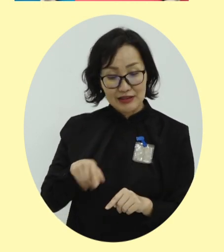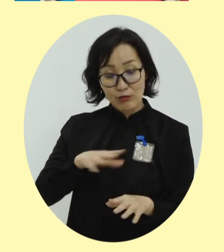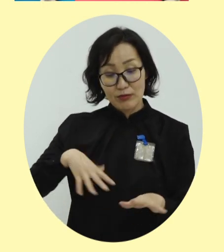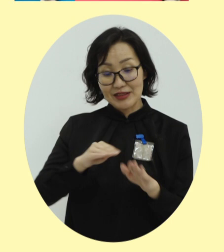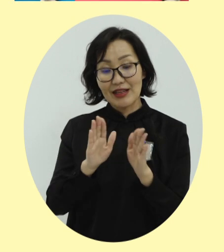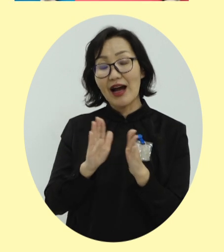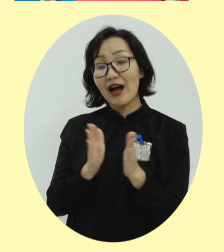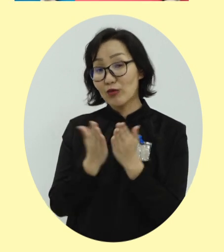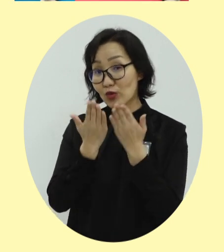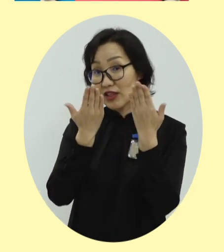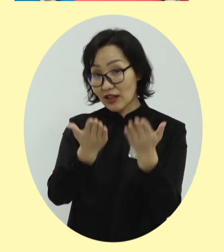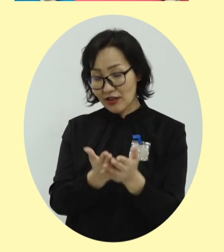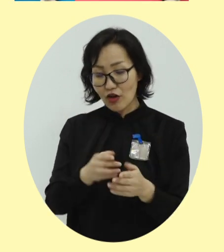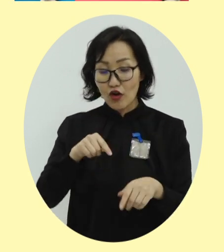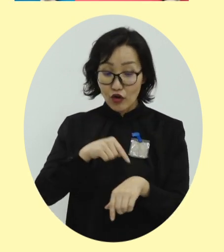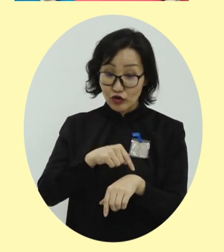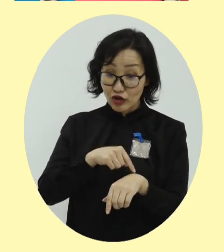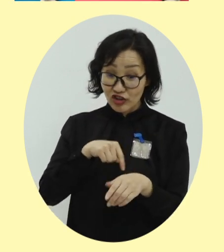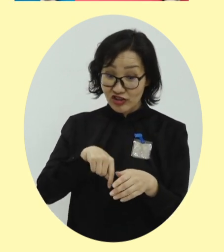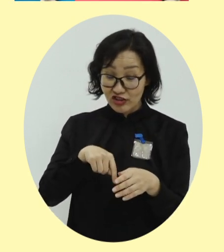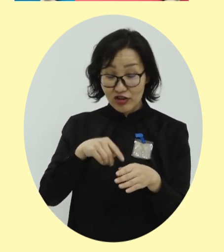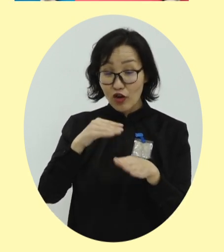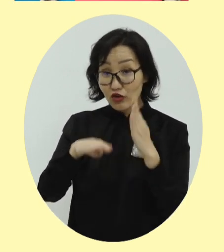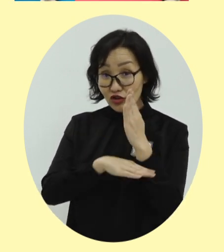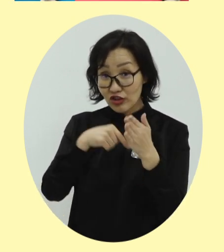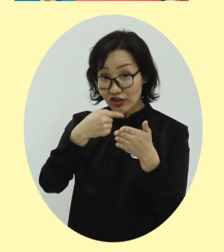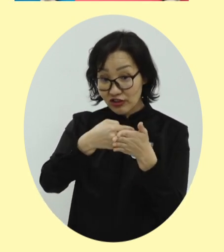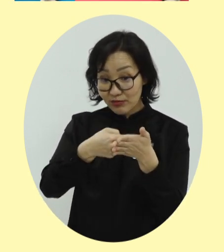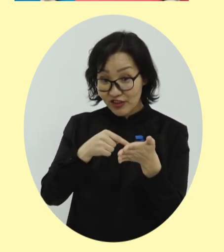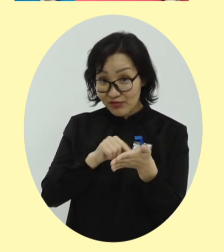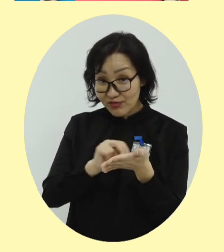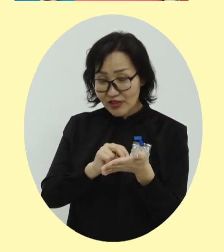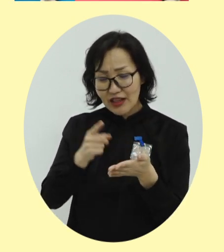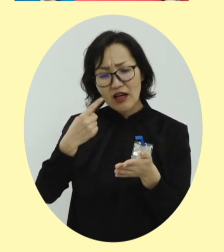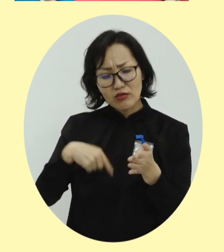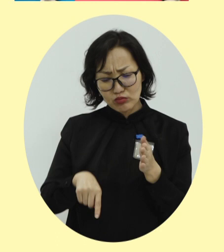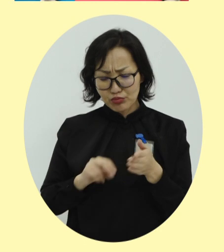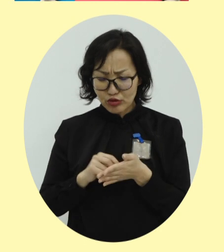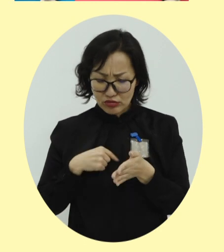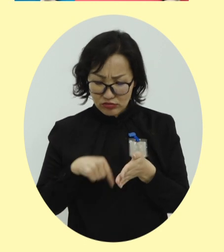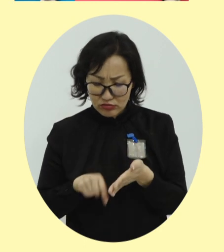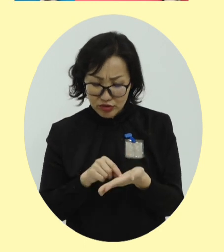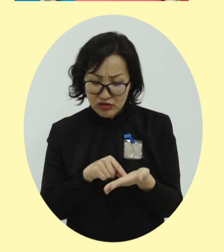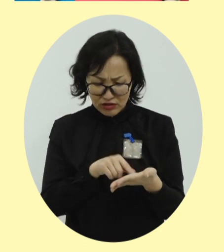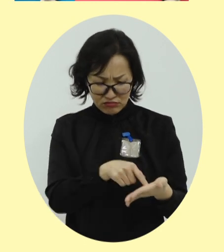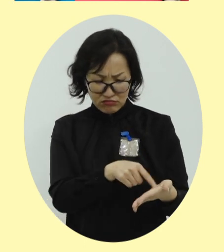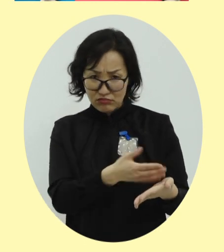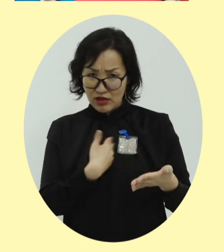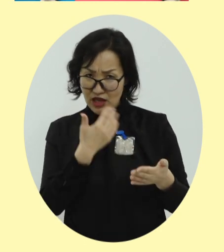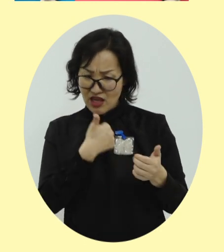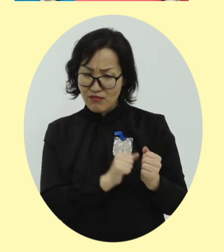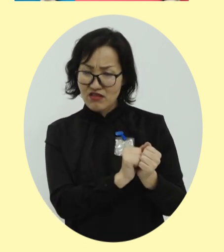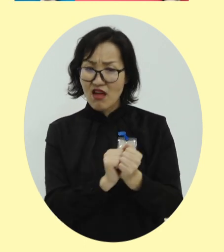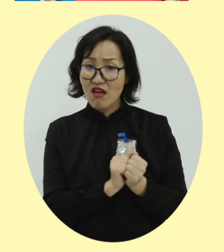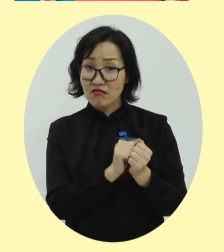багштайгаа хамт уншаарай дэлгэцнээс. Өдрийн тэмдэглэл бол хүүхдийн хамгийн сайн найз. Өдрийн тэмдэглэл